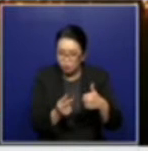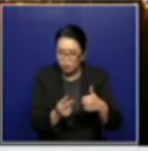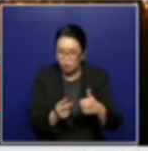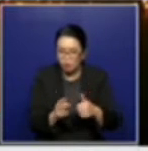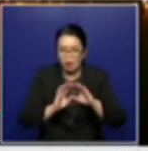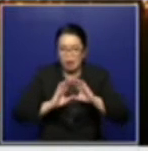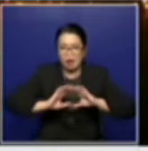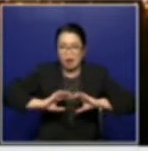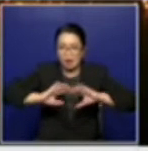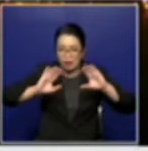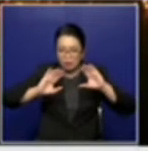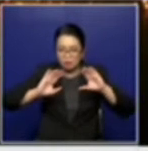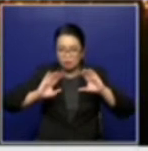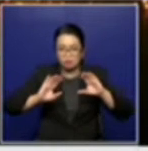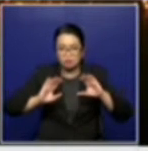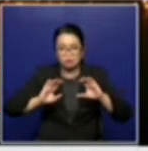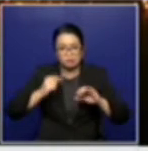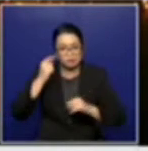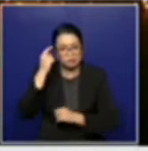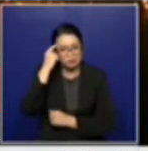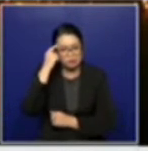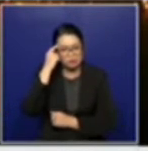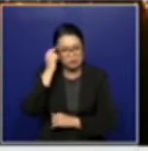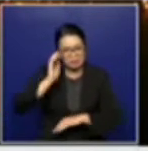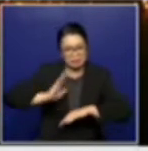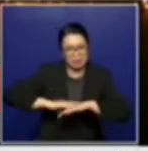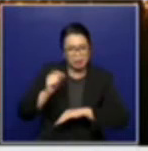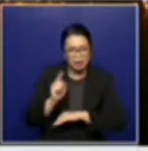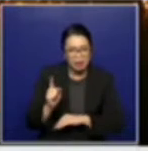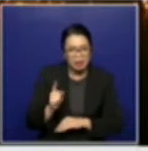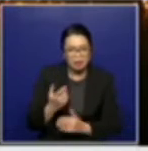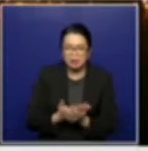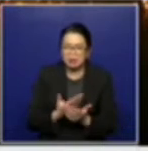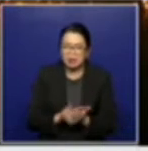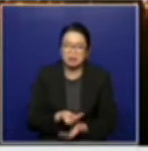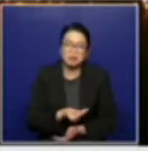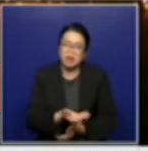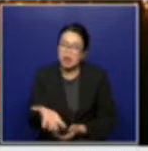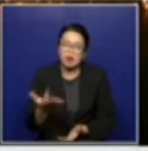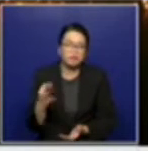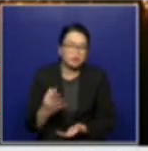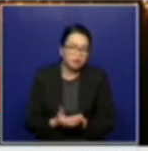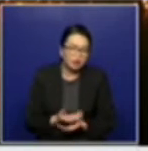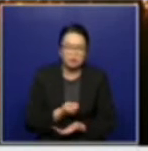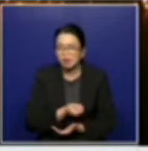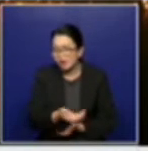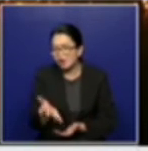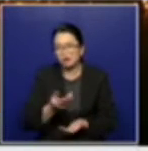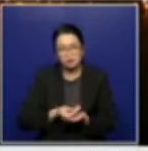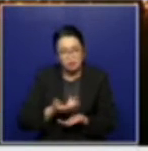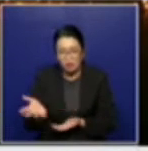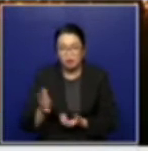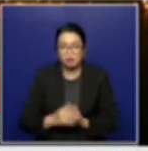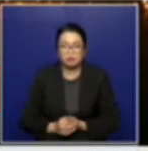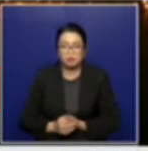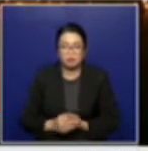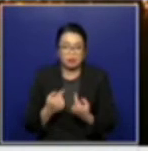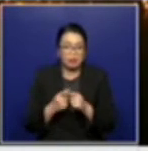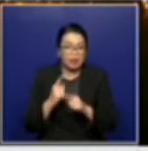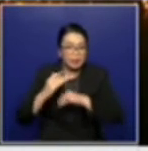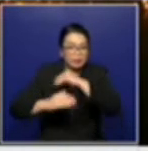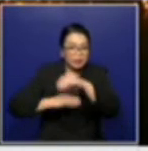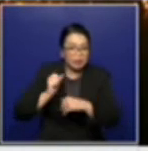นี้ขอสไลด์ถัดไปครับเก่งในเรื่องของการแจกเงินแต่เรื่องของการพัฒนาเพื่อที่จะฟื้นฟูเศร